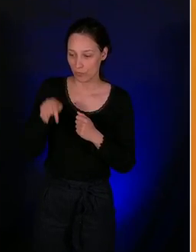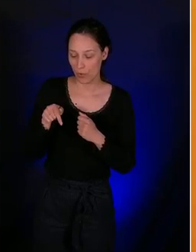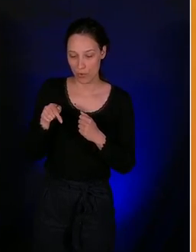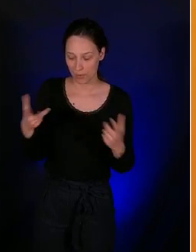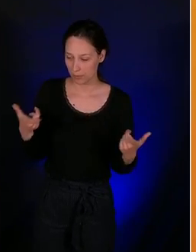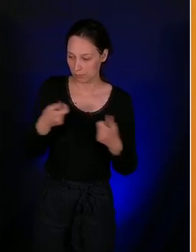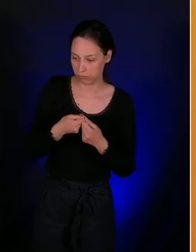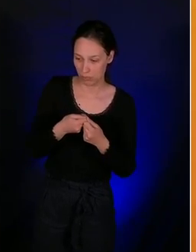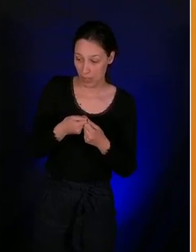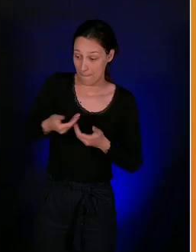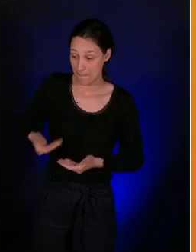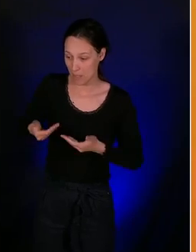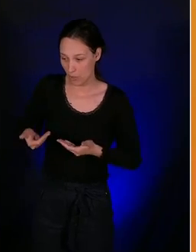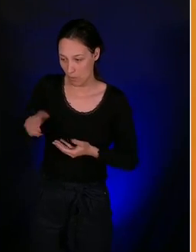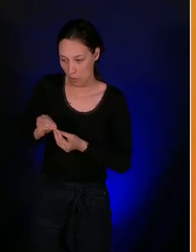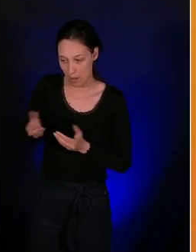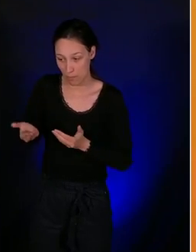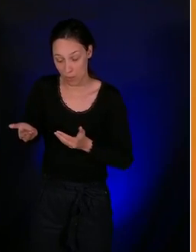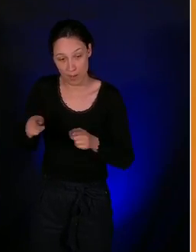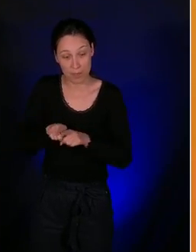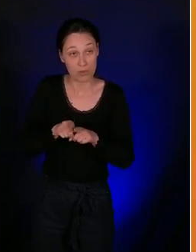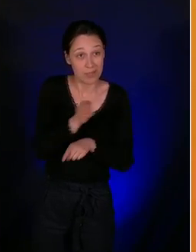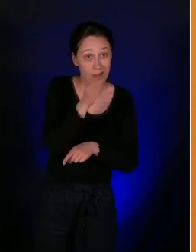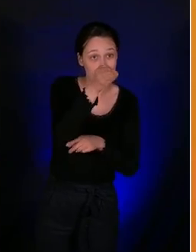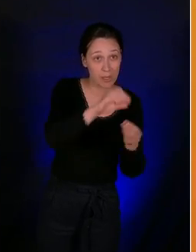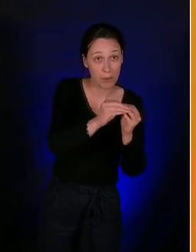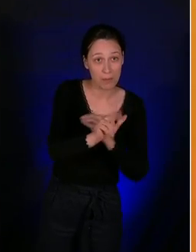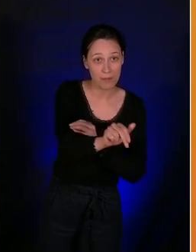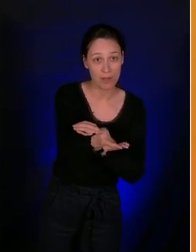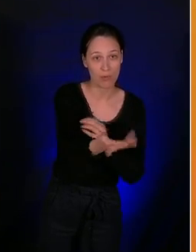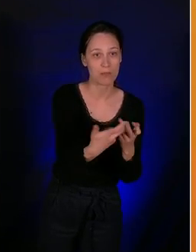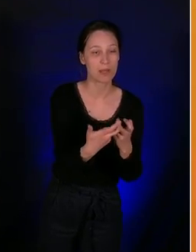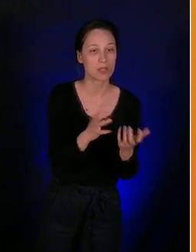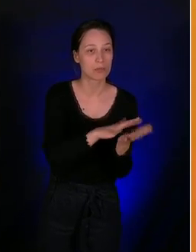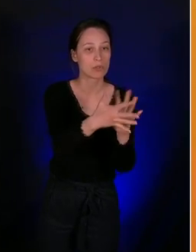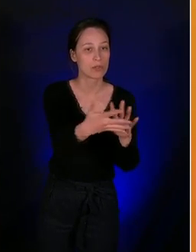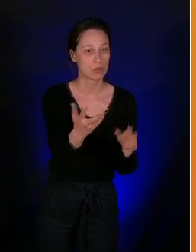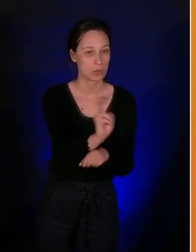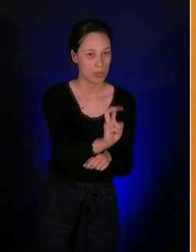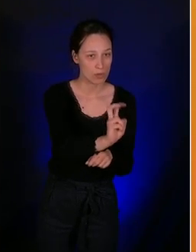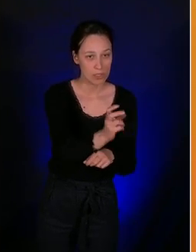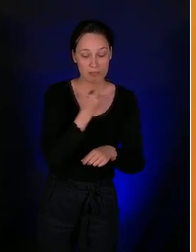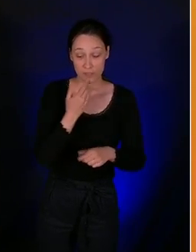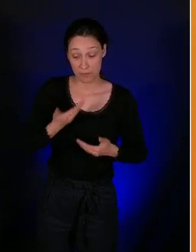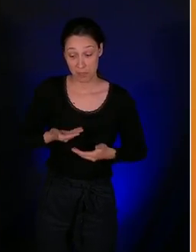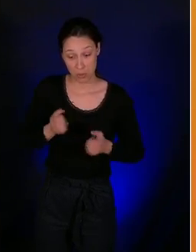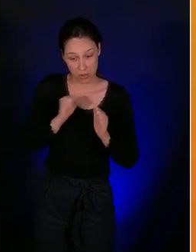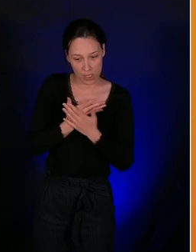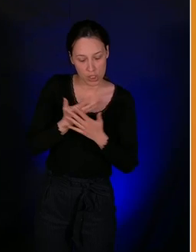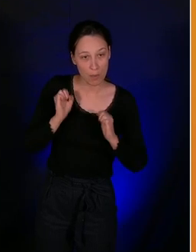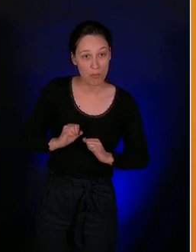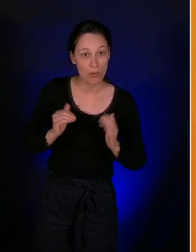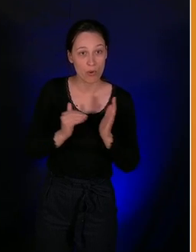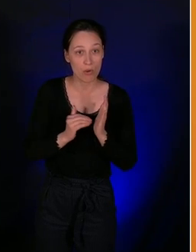et les enjeux d'avenir, comme la transition écologique. Aujourd'hui, il est donc encore temps d'éviter ce hold-up d'argent public. C'est